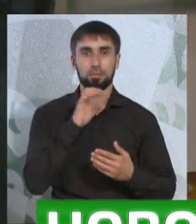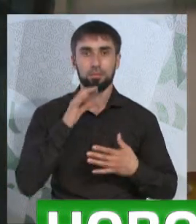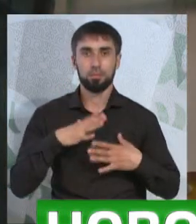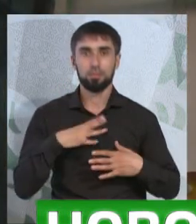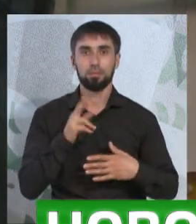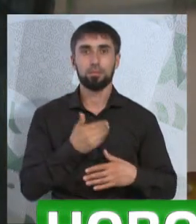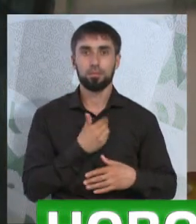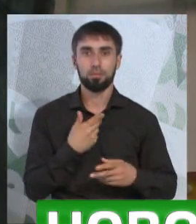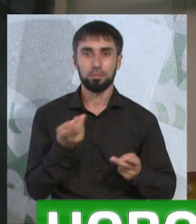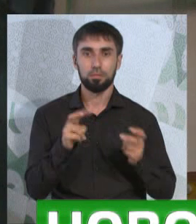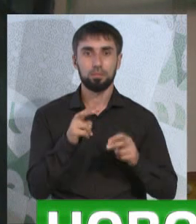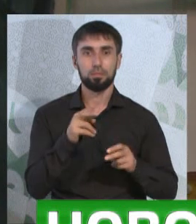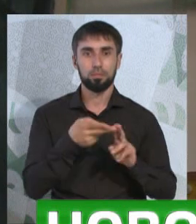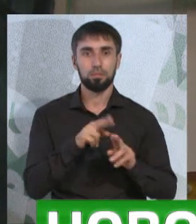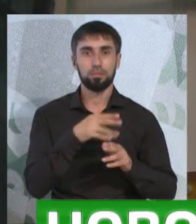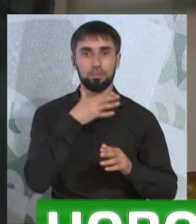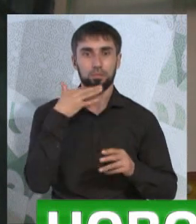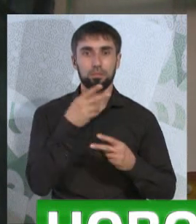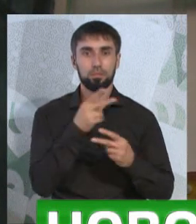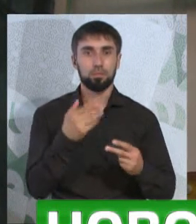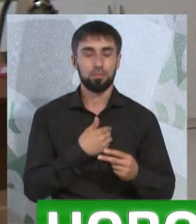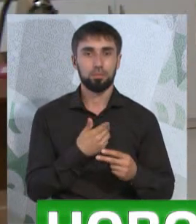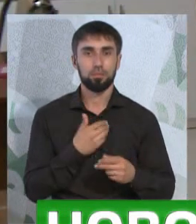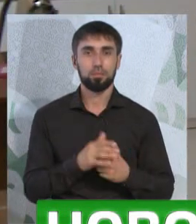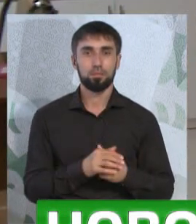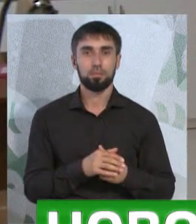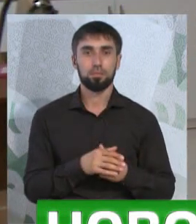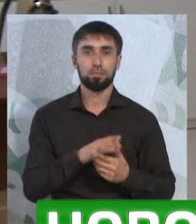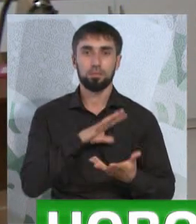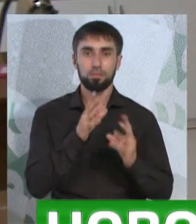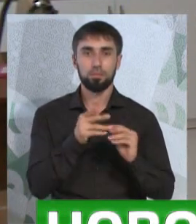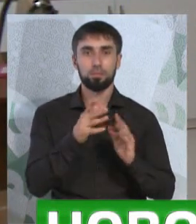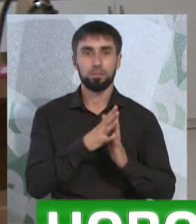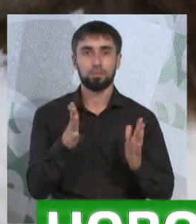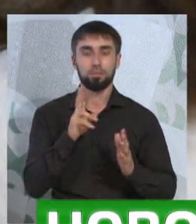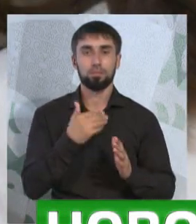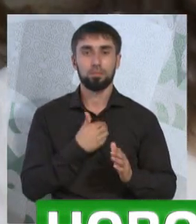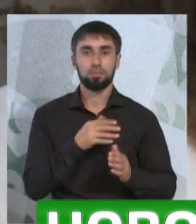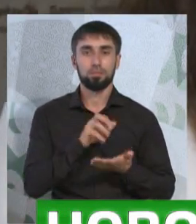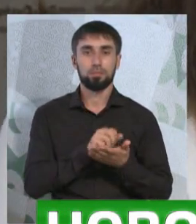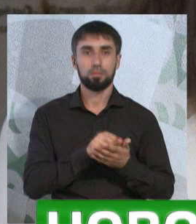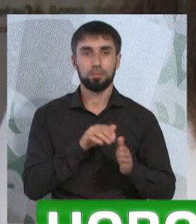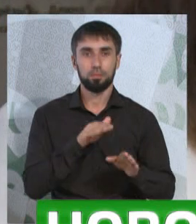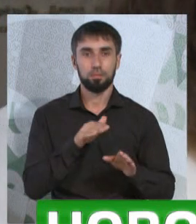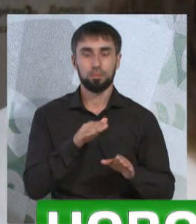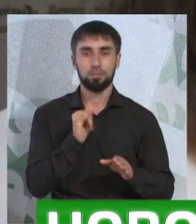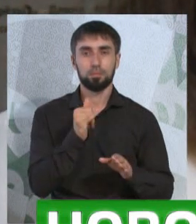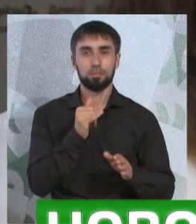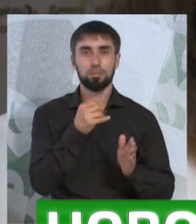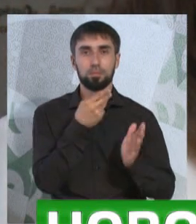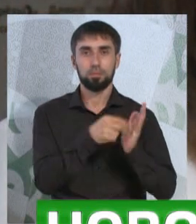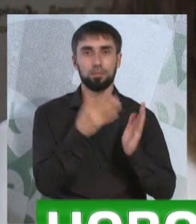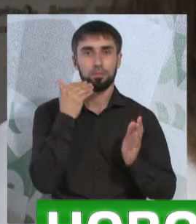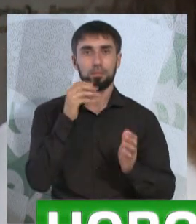желающих посетить и увидеть его экспонаты воочию немало. В основном это все же юные портные. Сейчас одежду проще купить, чем